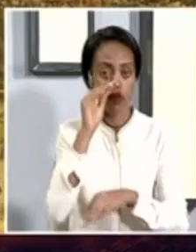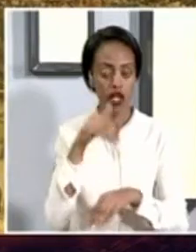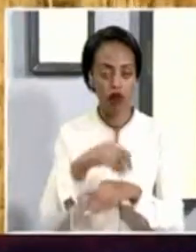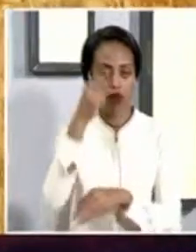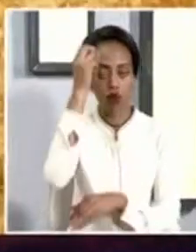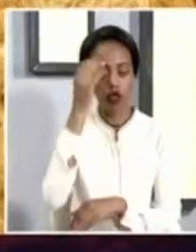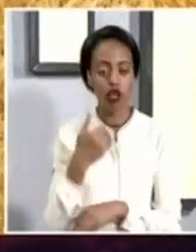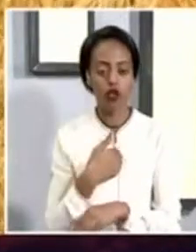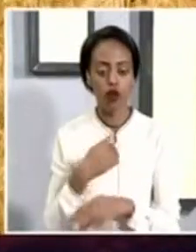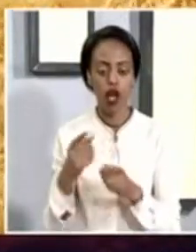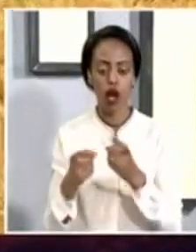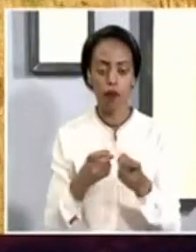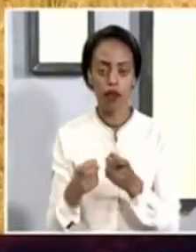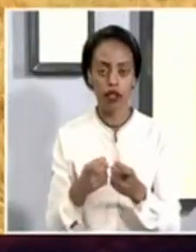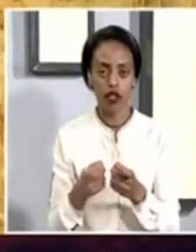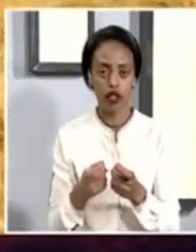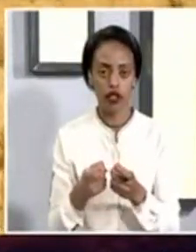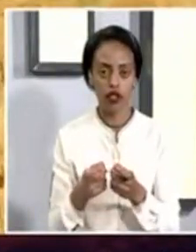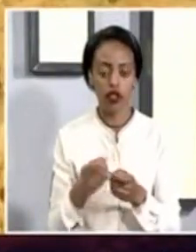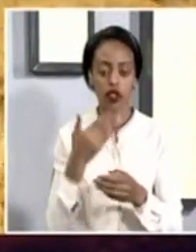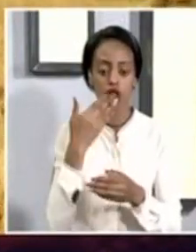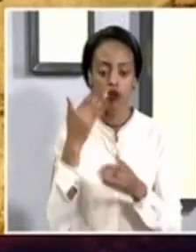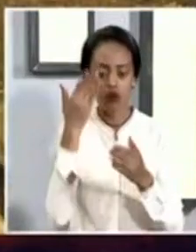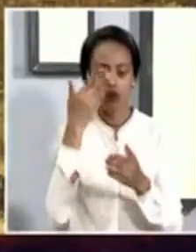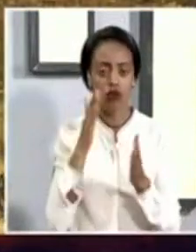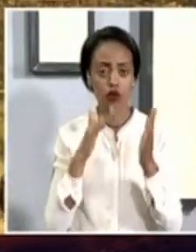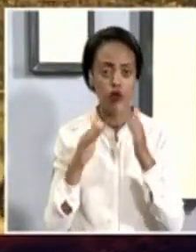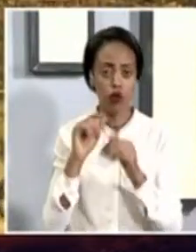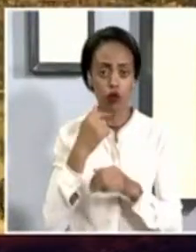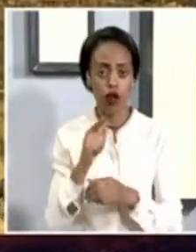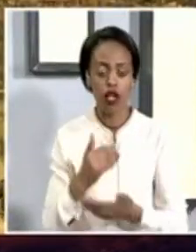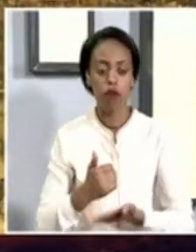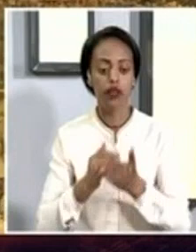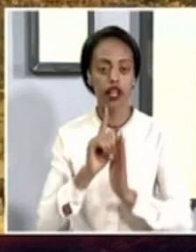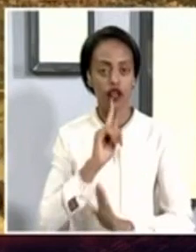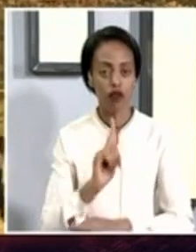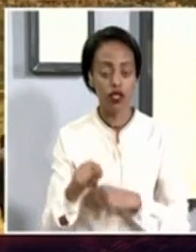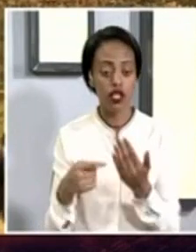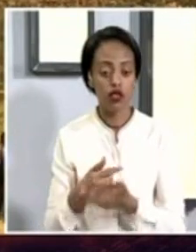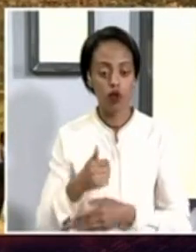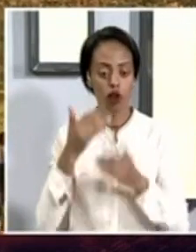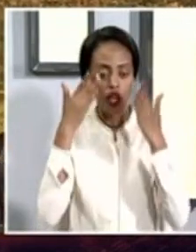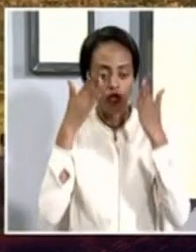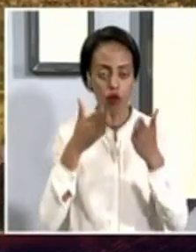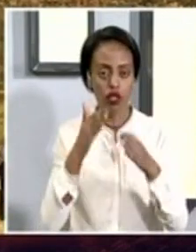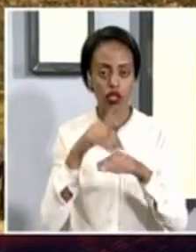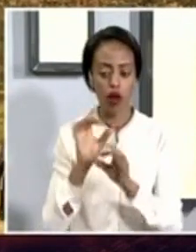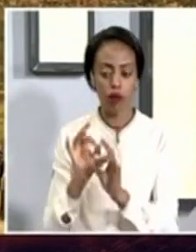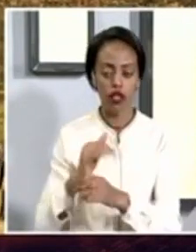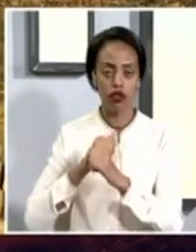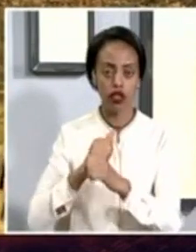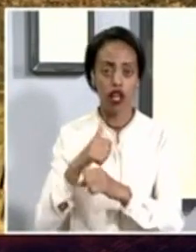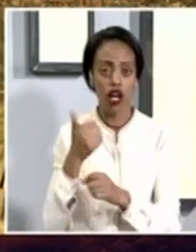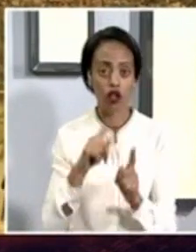الله أم حداري بتقوم أتباهي لهم تزون عسبات لأم لهم حق جازي. سلذي وانا تخرتنا أم بدنا تخلا خلنا خلو